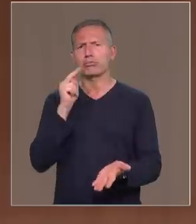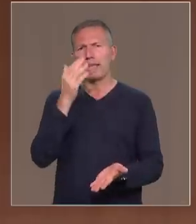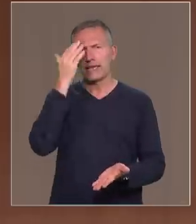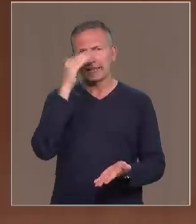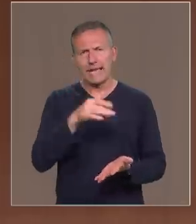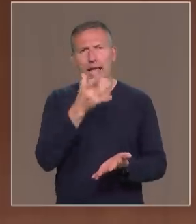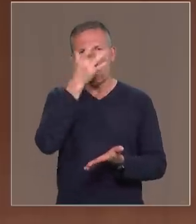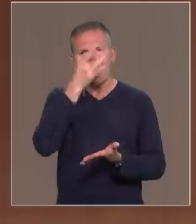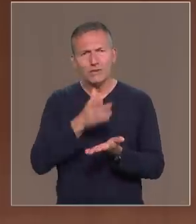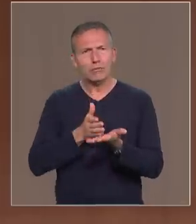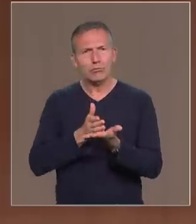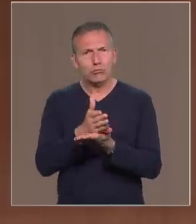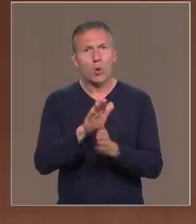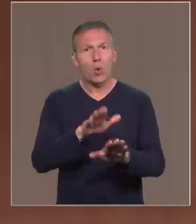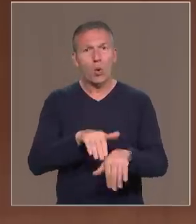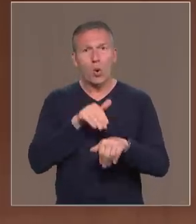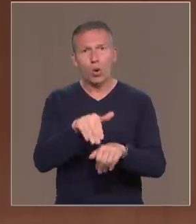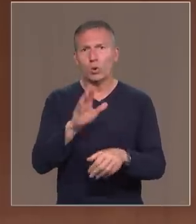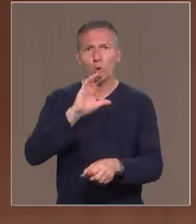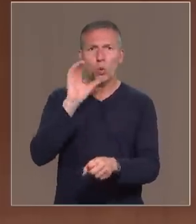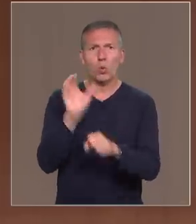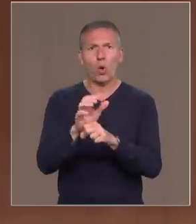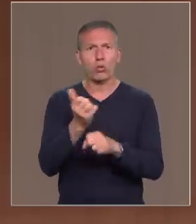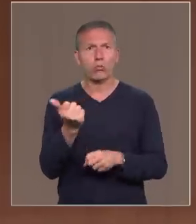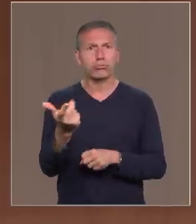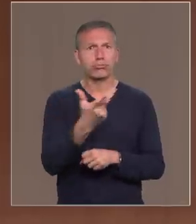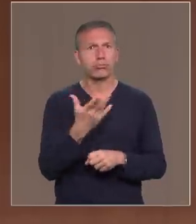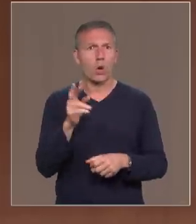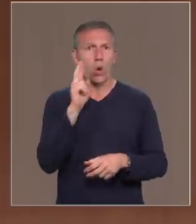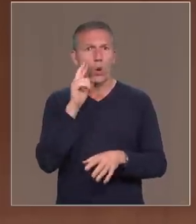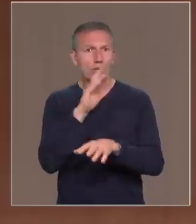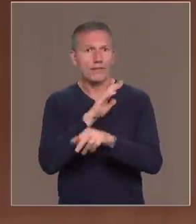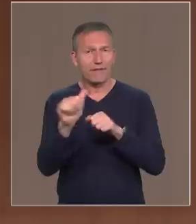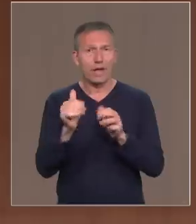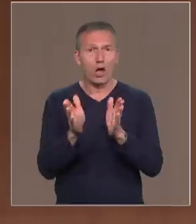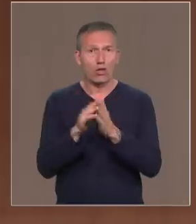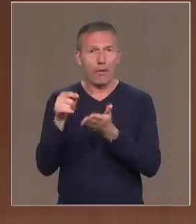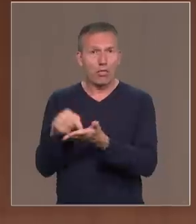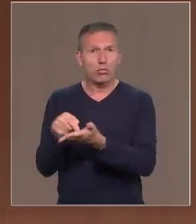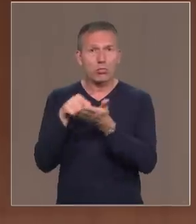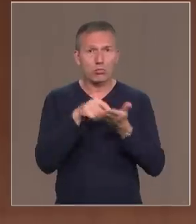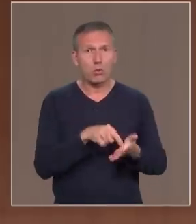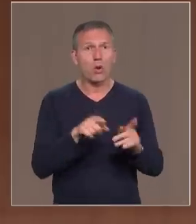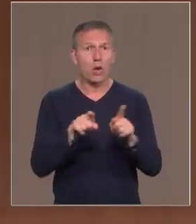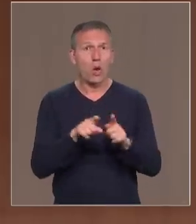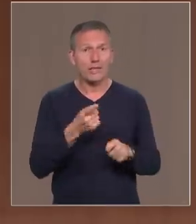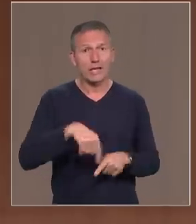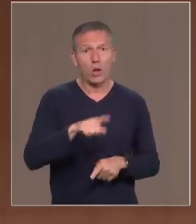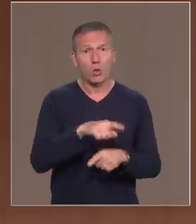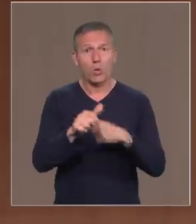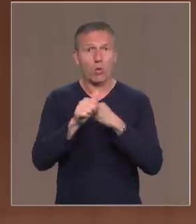déterminés. Nous continuerons de condamner les exactions commises par la Russie, de lui demander de rendre des comptes et oui, nous